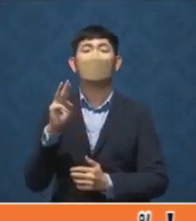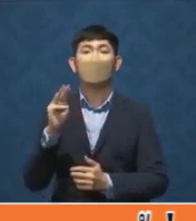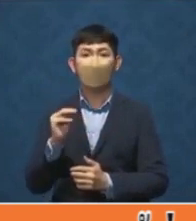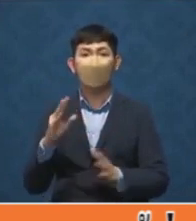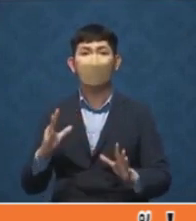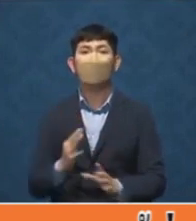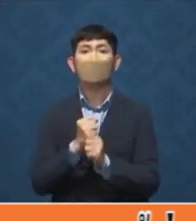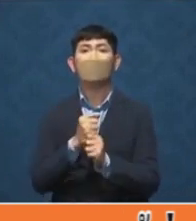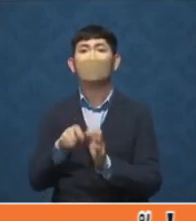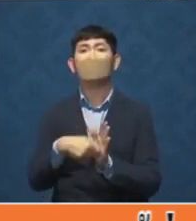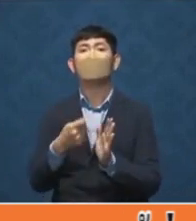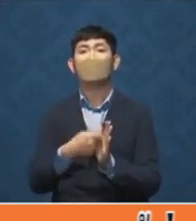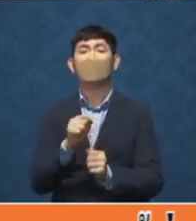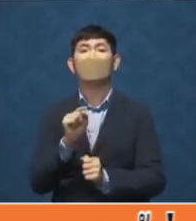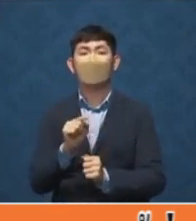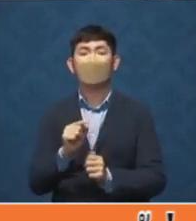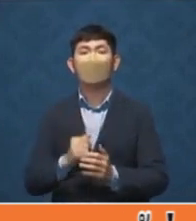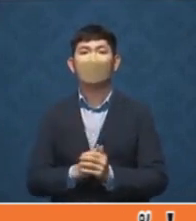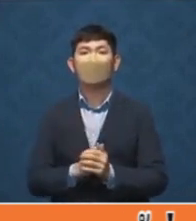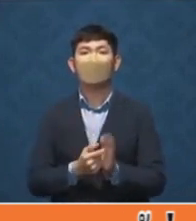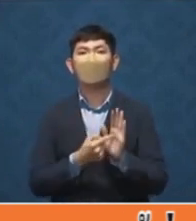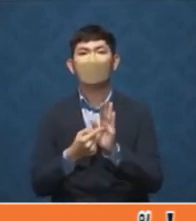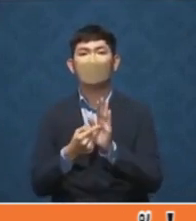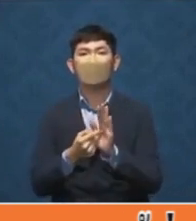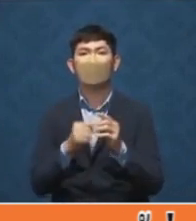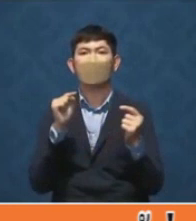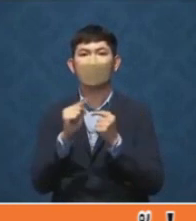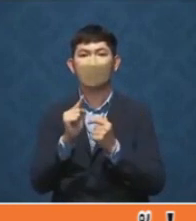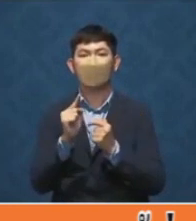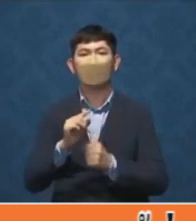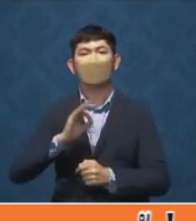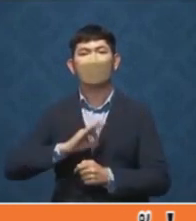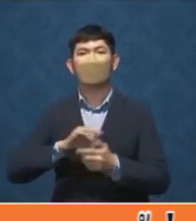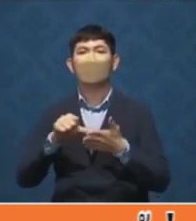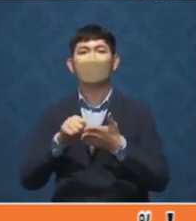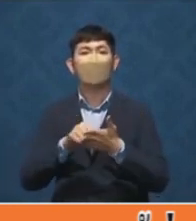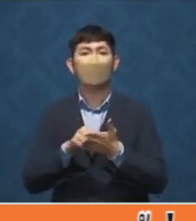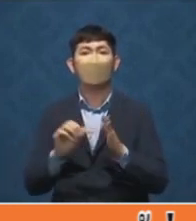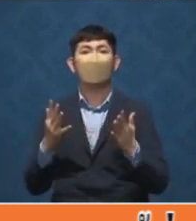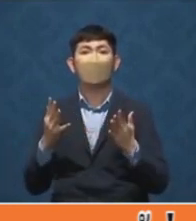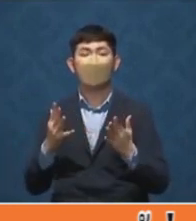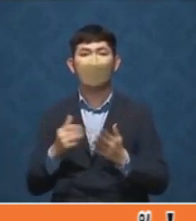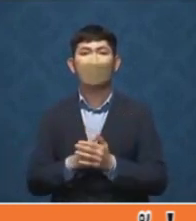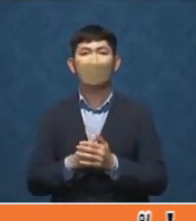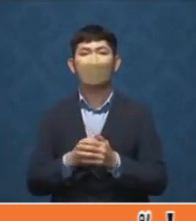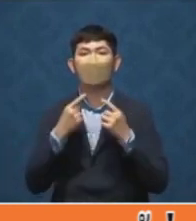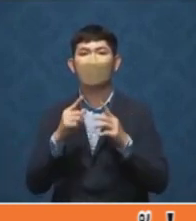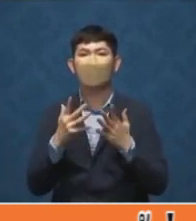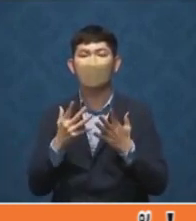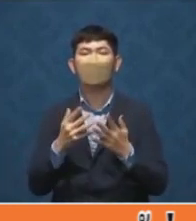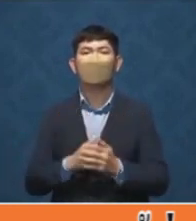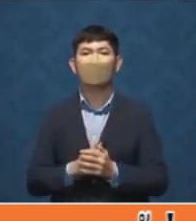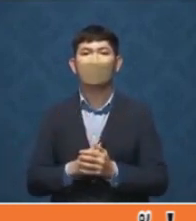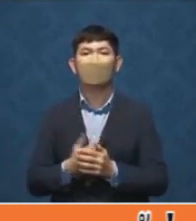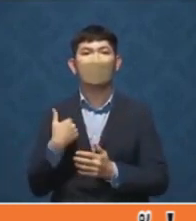ก็เอาเหตุผลอันนั้นเนี่ยมาใช้ต่อแบบที่ไม่มีการแก้ไขเลยแม้แต่คำเดียวไ